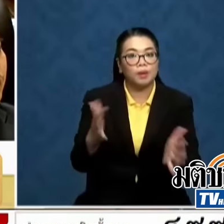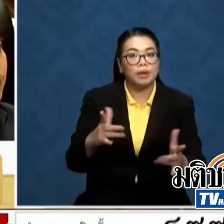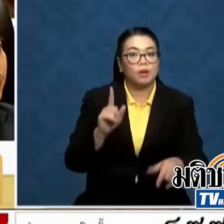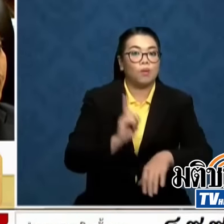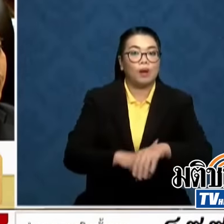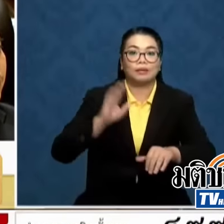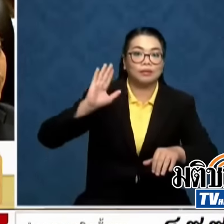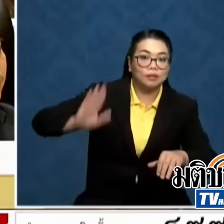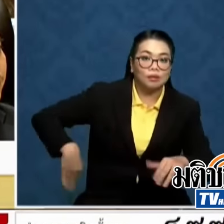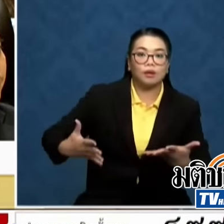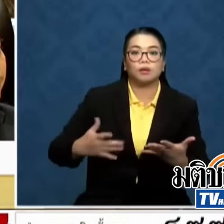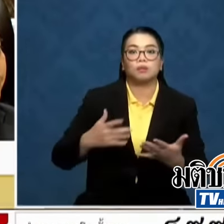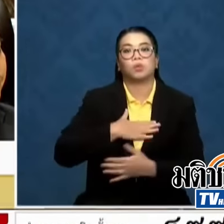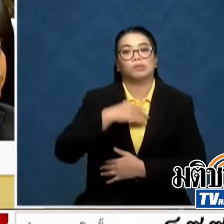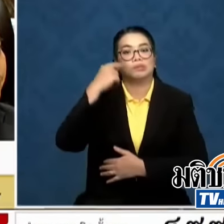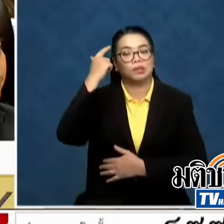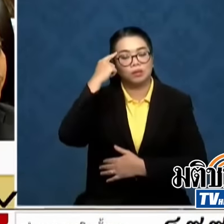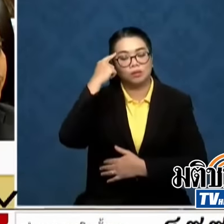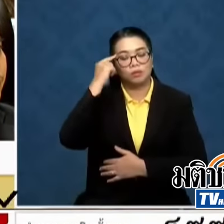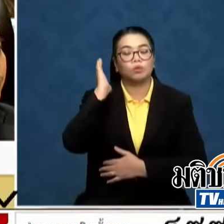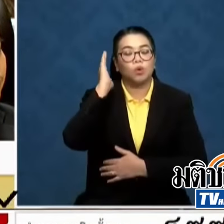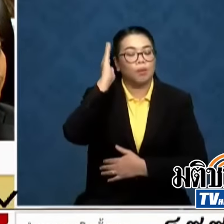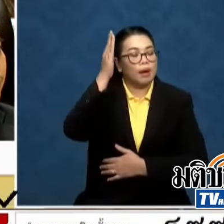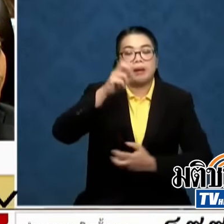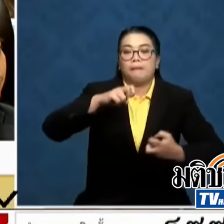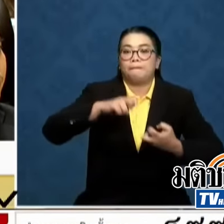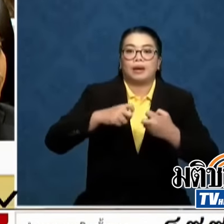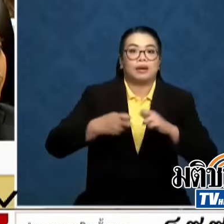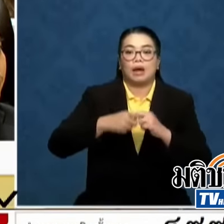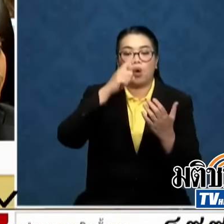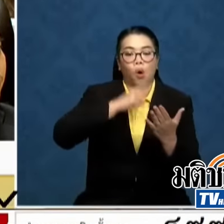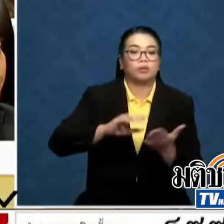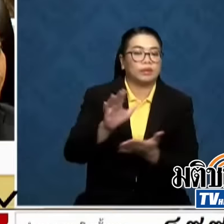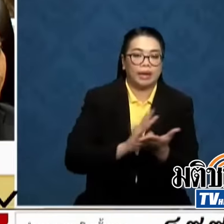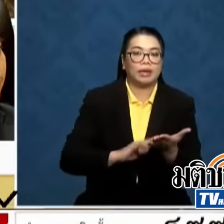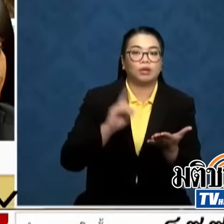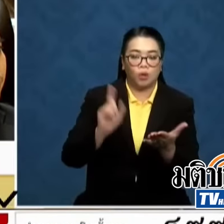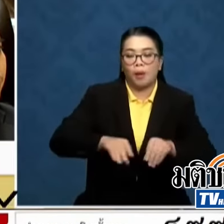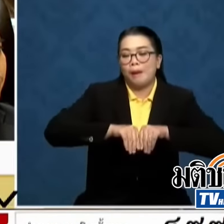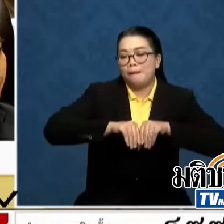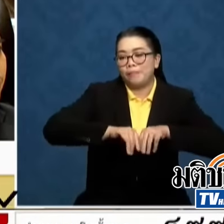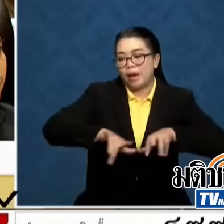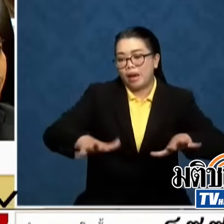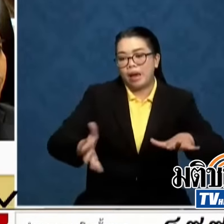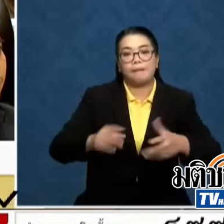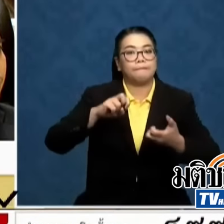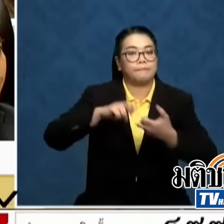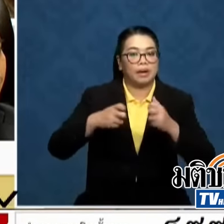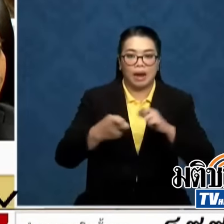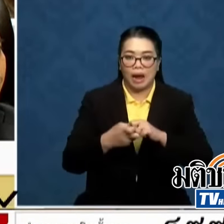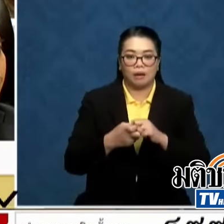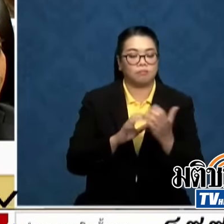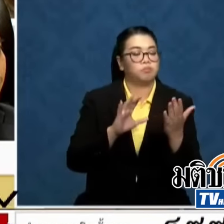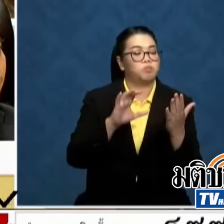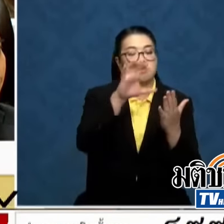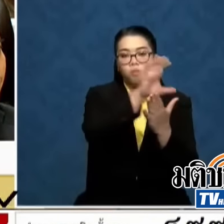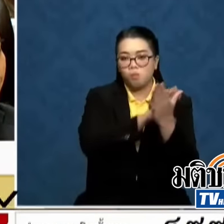าผมคิดว่าเรื่องนี้จะไม่ใช่ปัญหาของประเทศไทยเพียงอย่างเดียวจะยกระดับเป็นปัญหาระดับภูมิภ